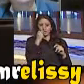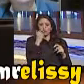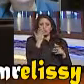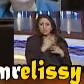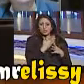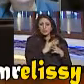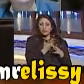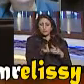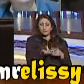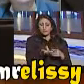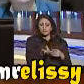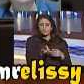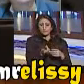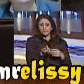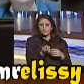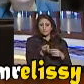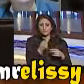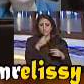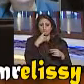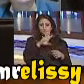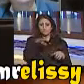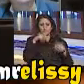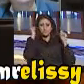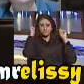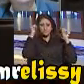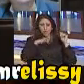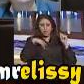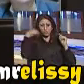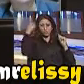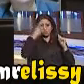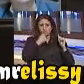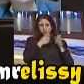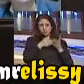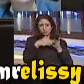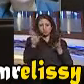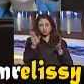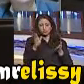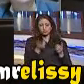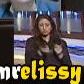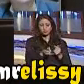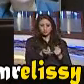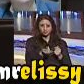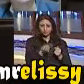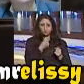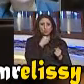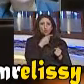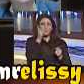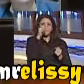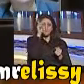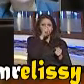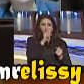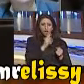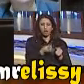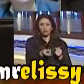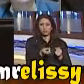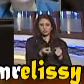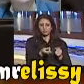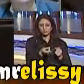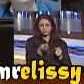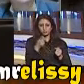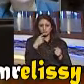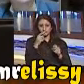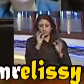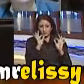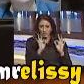صحيح، لكن كمان إحنا يعني لابد إن يكون في نوع من الرشد من القوى الأخرى اللي هي